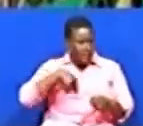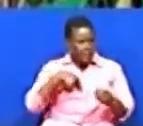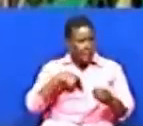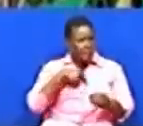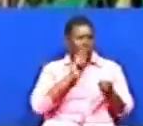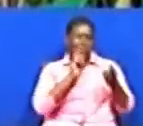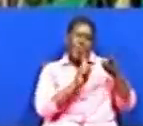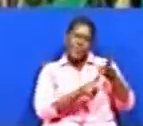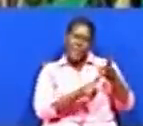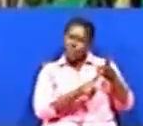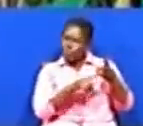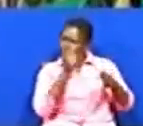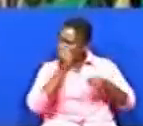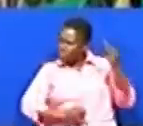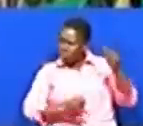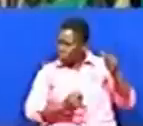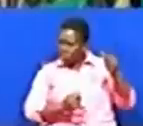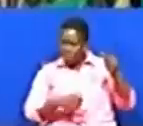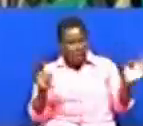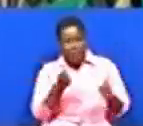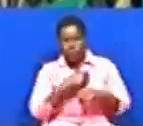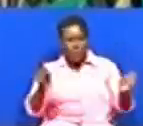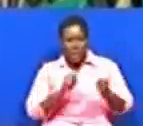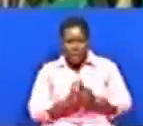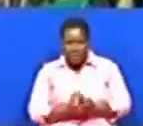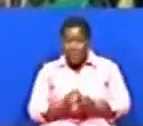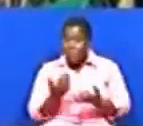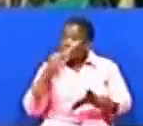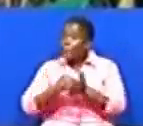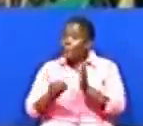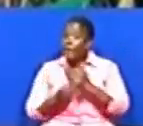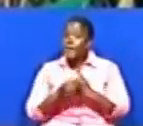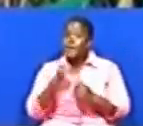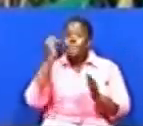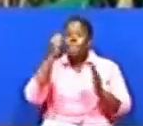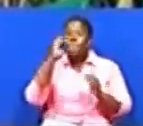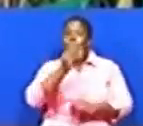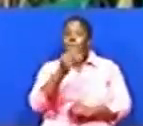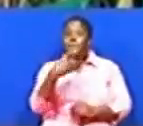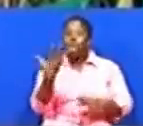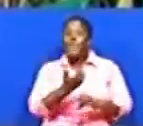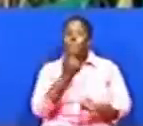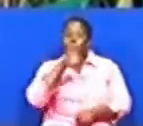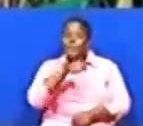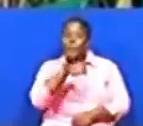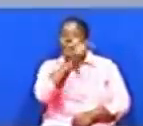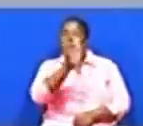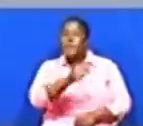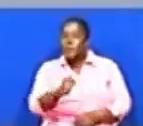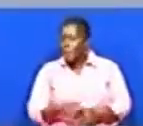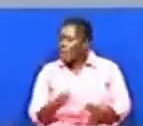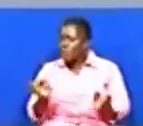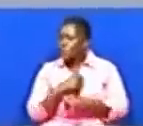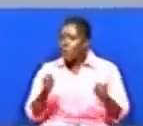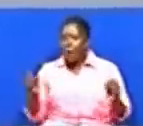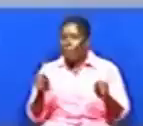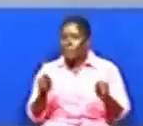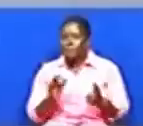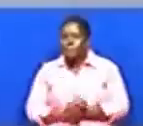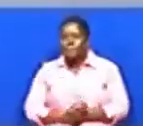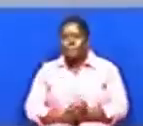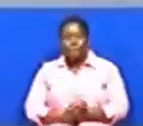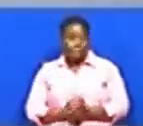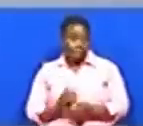Kenya, alafu sisi tunakuwa watatu wakati madini hayo hayachungwi kwenye nchi hizo wakati yanaitwa ni